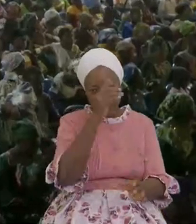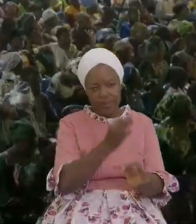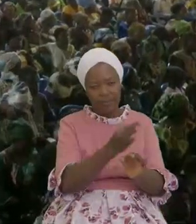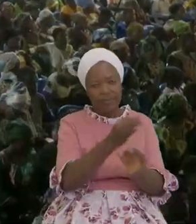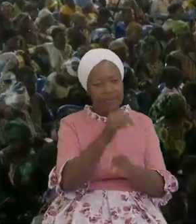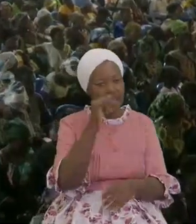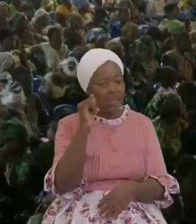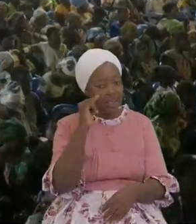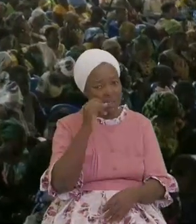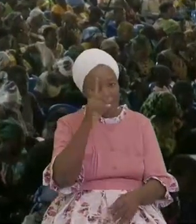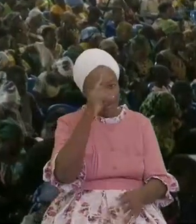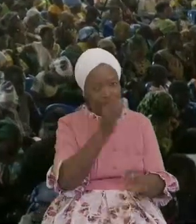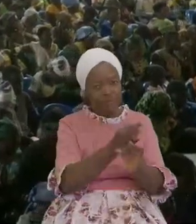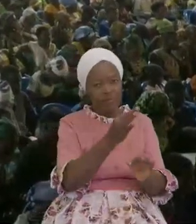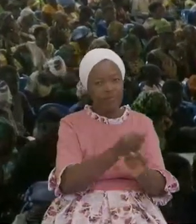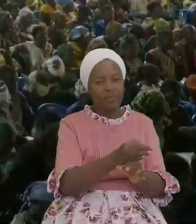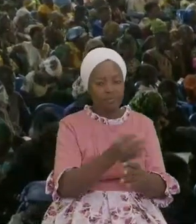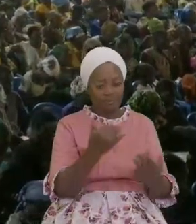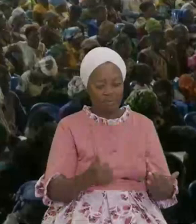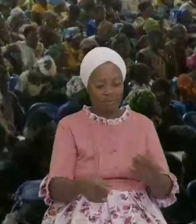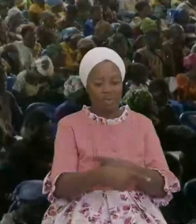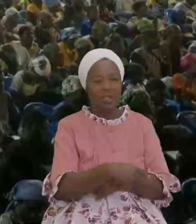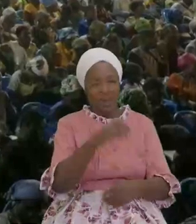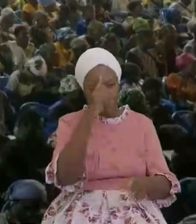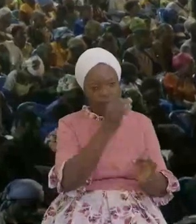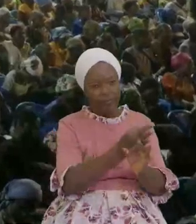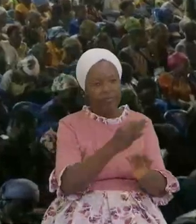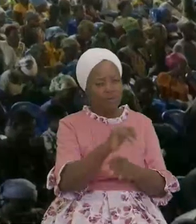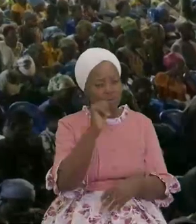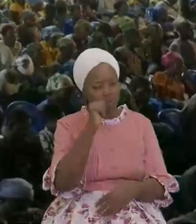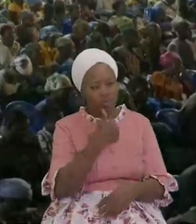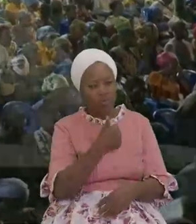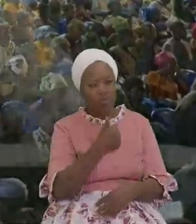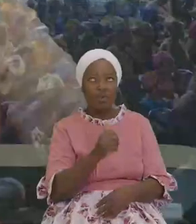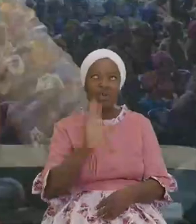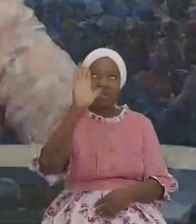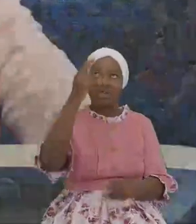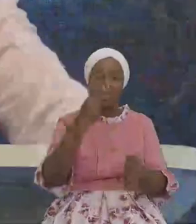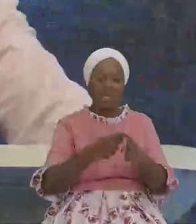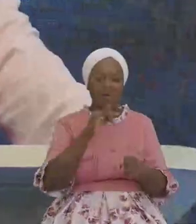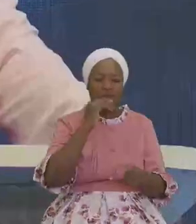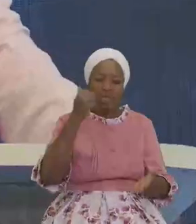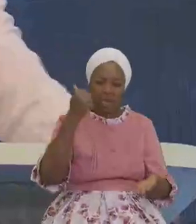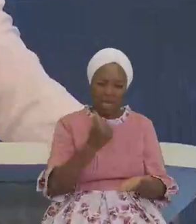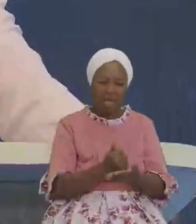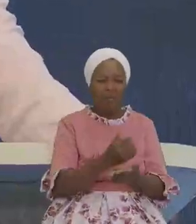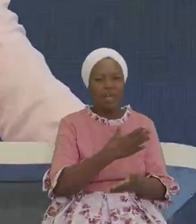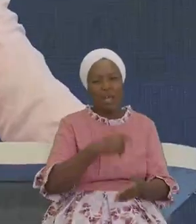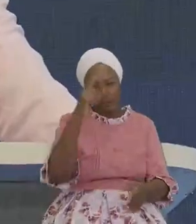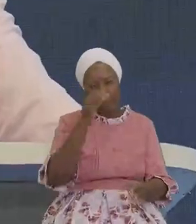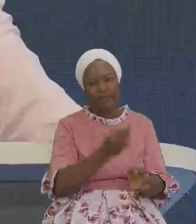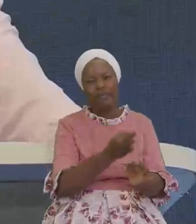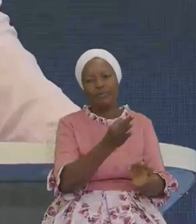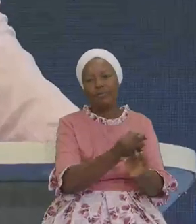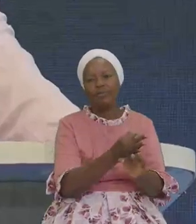Fidèle. Fidèle hier, fidèle aujourd'hui, fidèle demain, son nom